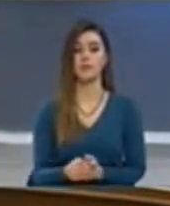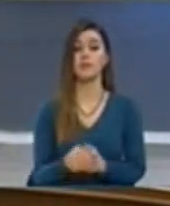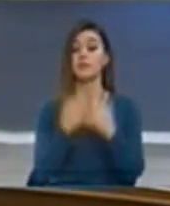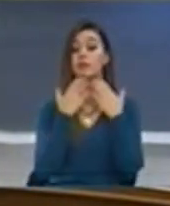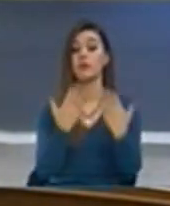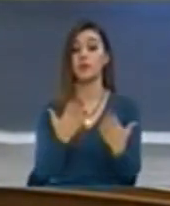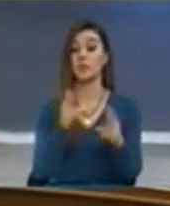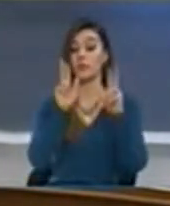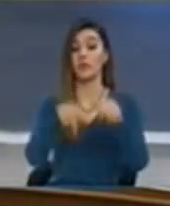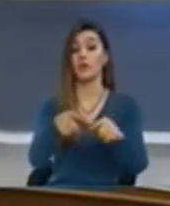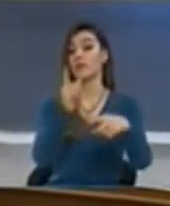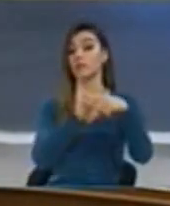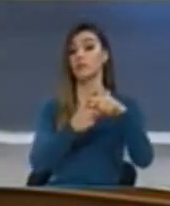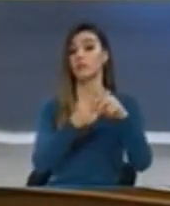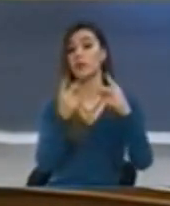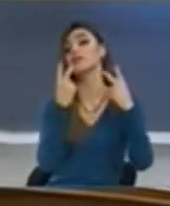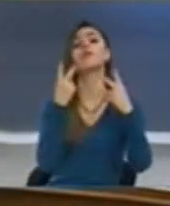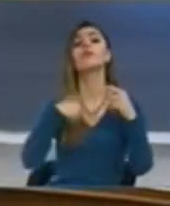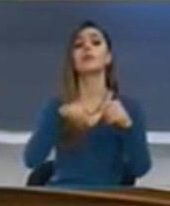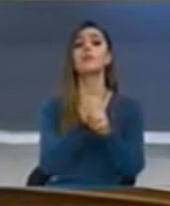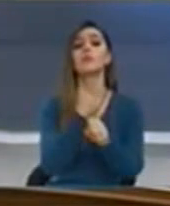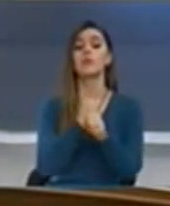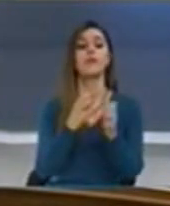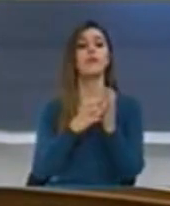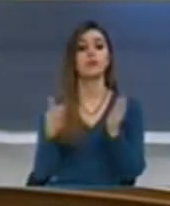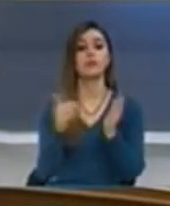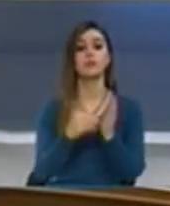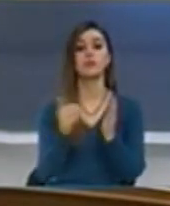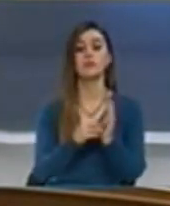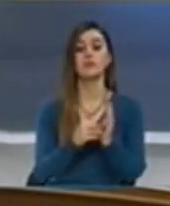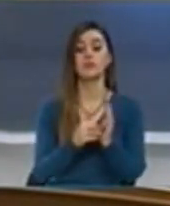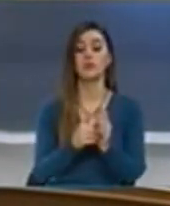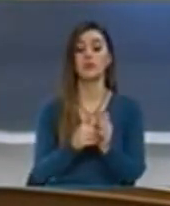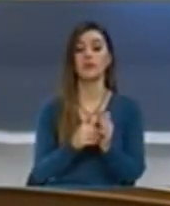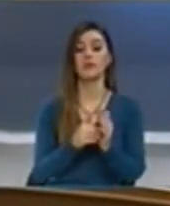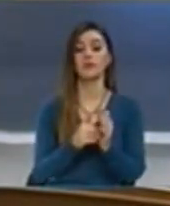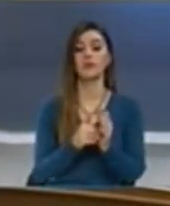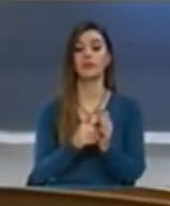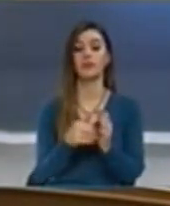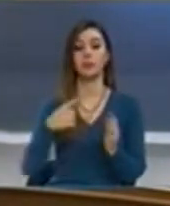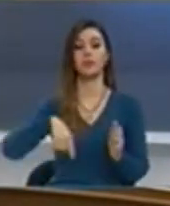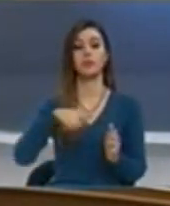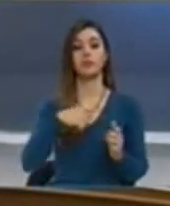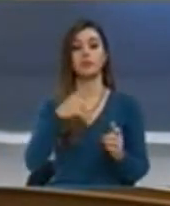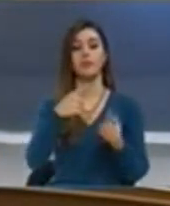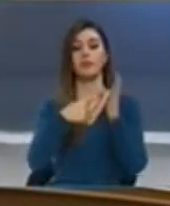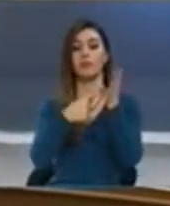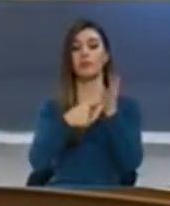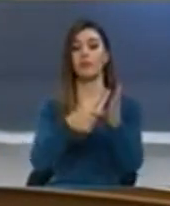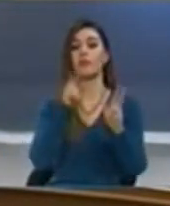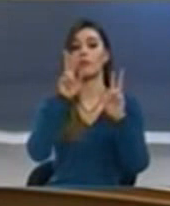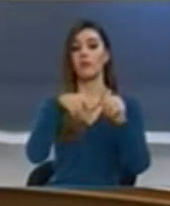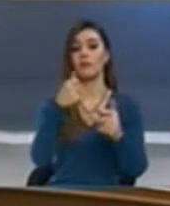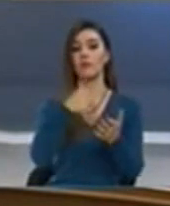Faleminderit shumë, është shumë e vërtetë, është diçka që po punojmë konkretisht, vazhdimsi. Nenet që i përmenden kanë një kosto të